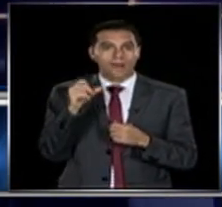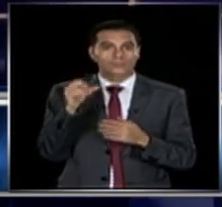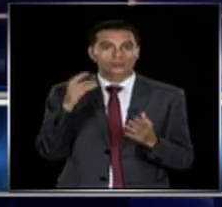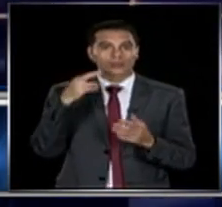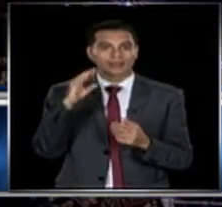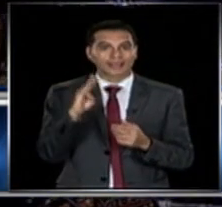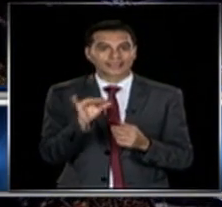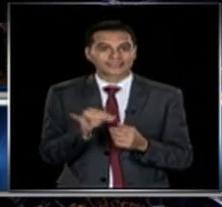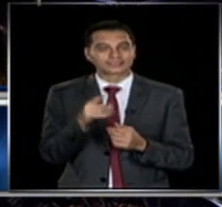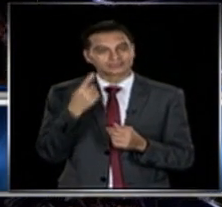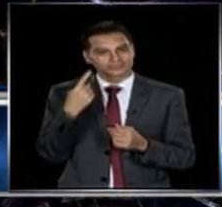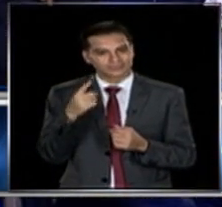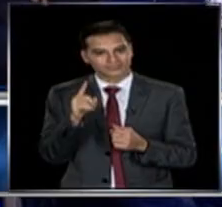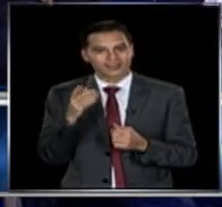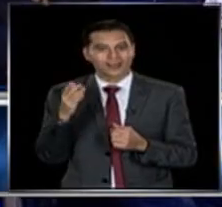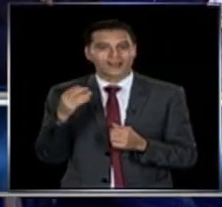صحيحة.